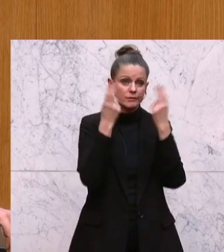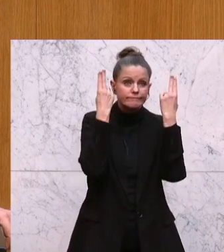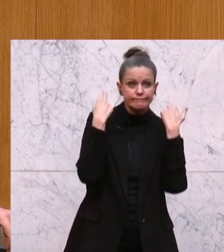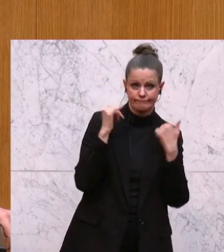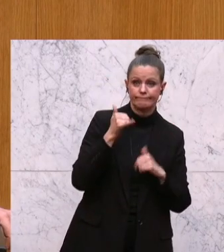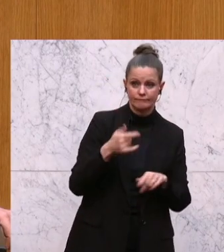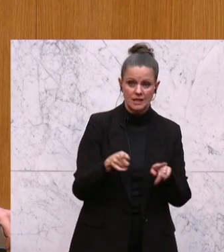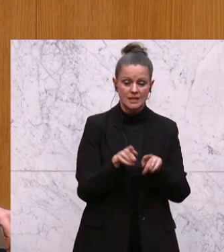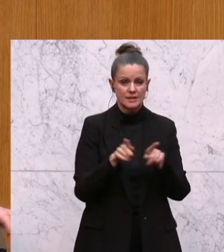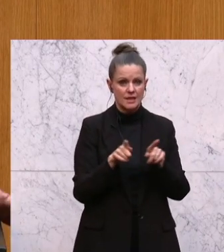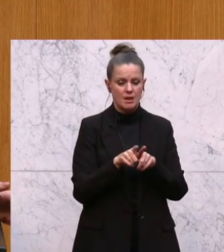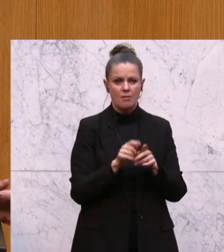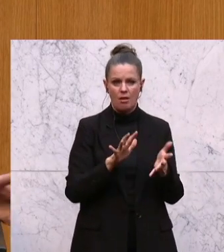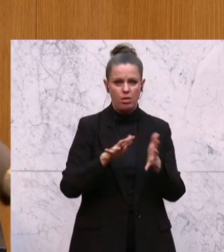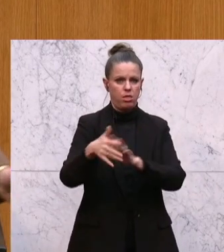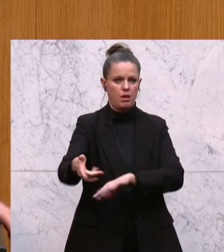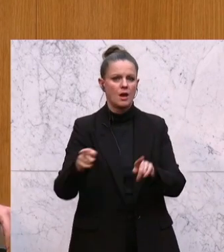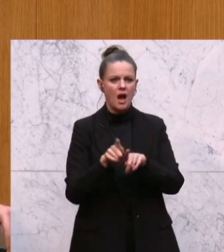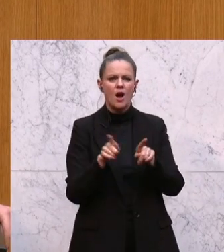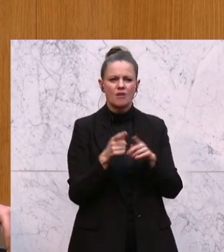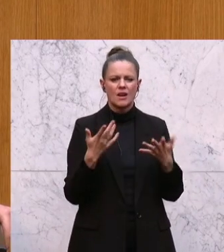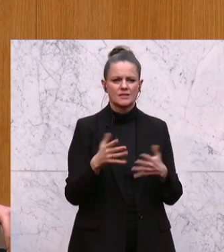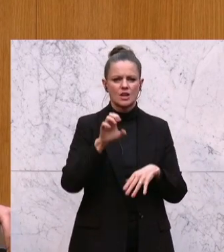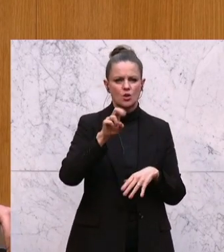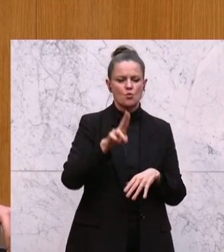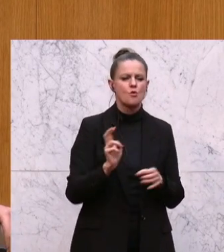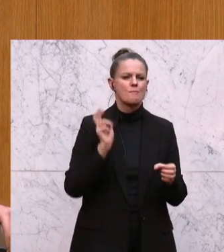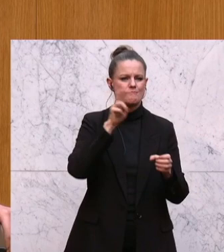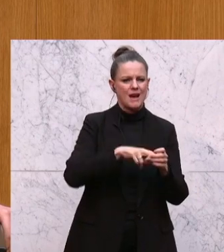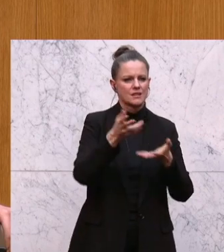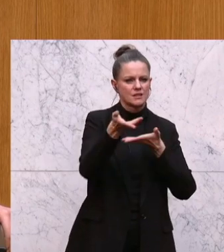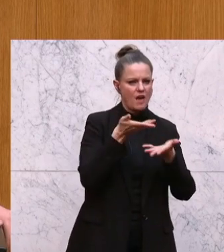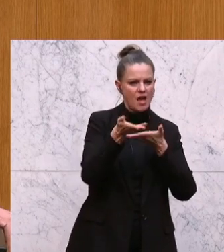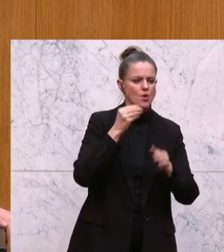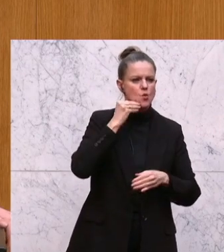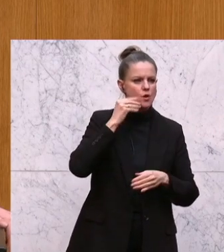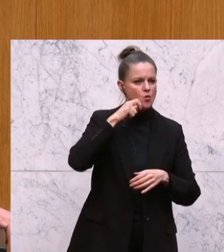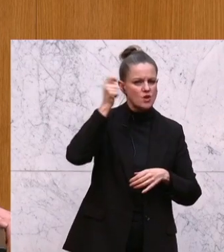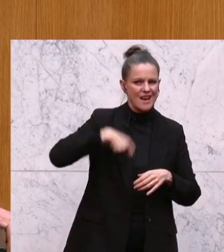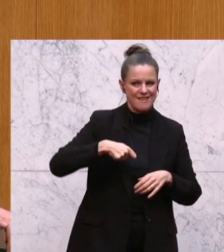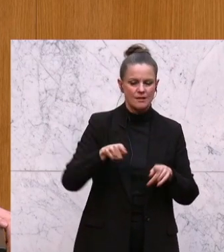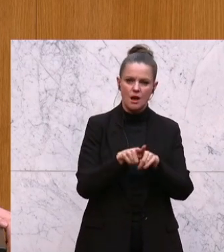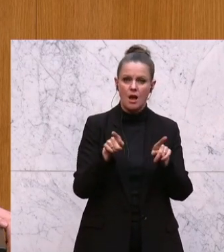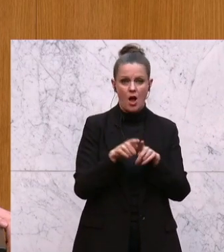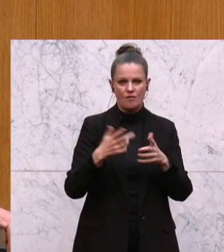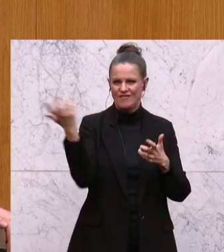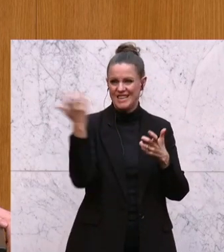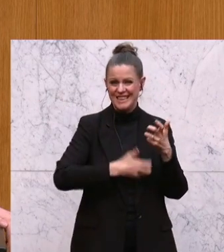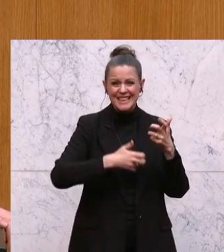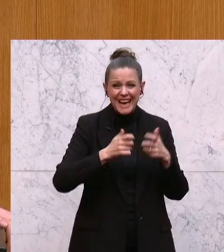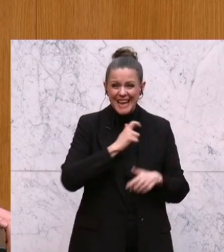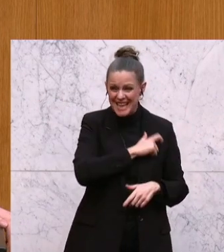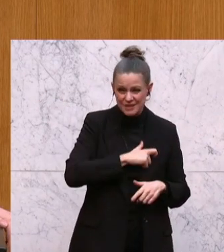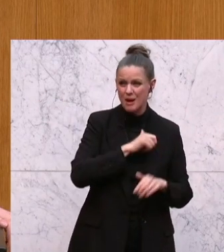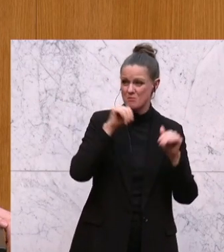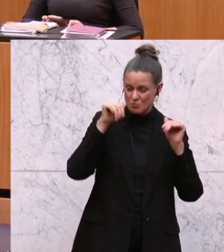sie umgefallen sind, muss ich sagen, bei der Aufnahme von EU-Beitrittsverhandlungen mit der Ukraine und damit einer Kriegspartei. Das muss